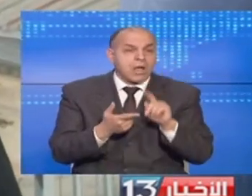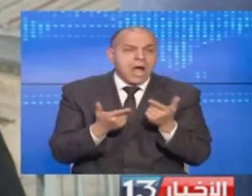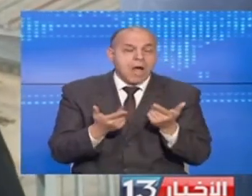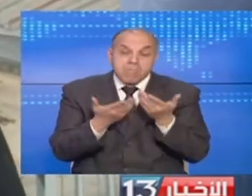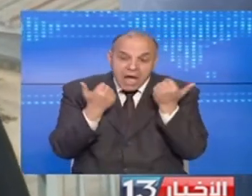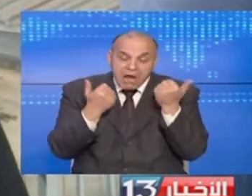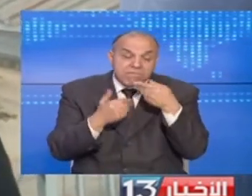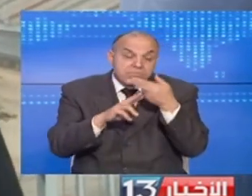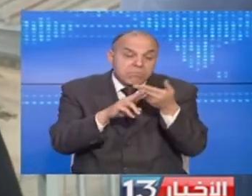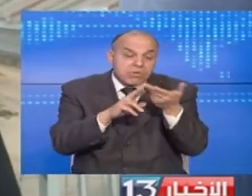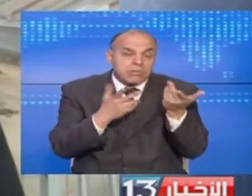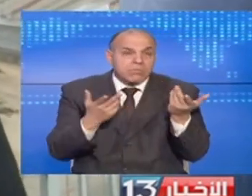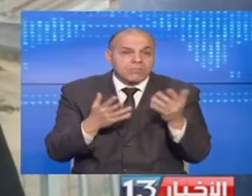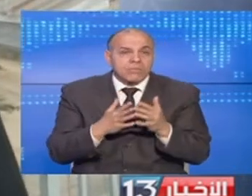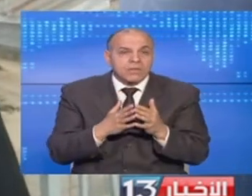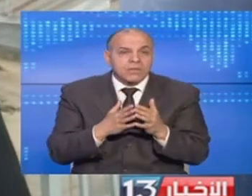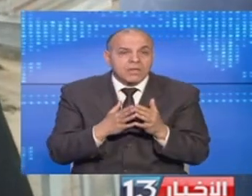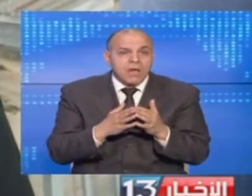نعرف وهمش